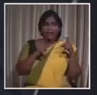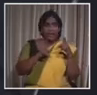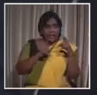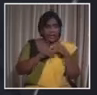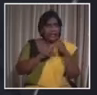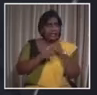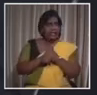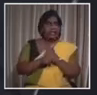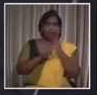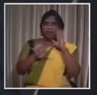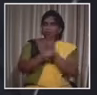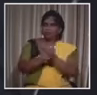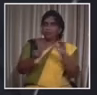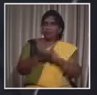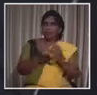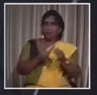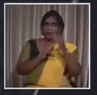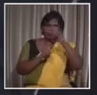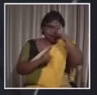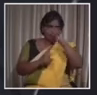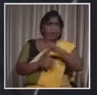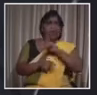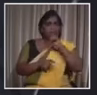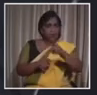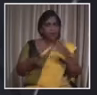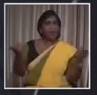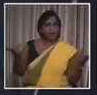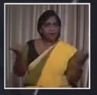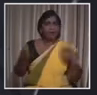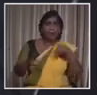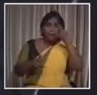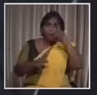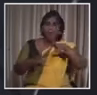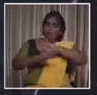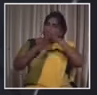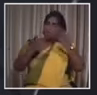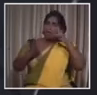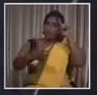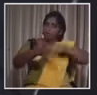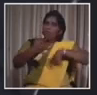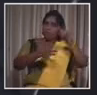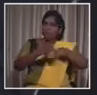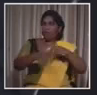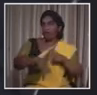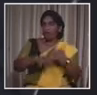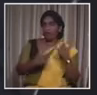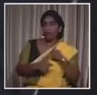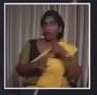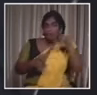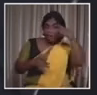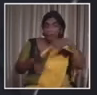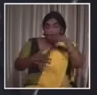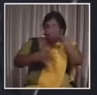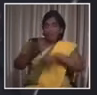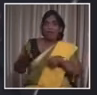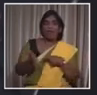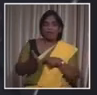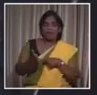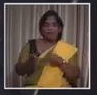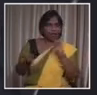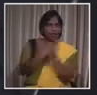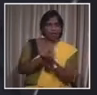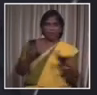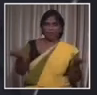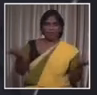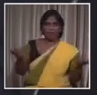ආකෘතියෙන් එළිදක්වන්න. සජිත් ප්‍රේමදාස නායකතුමා ඉල්ලුවේ ඒක බලන්න ඕන කෙනෙකුට බලන්න පුළුවන් වෙන්න. ඒවල මේ සාක්ෂි සටහන් තියෙනවා. ඇයි මේක